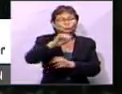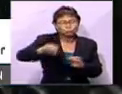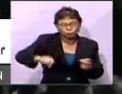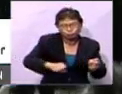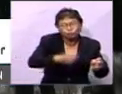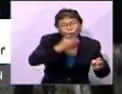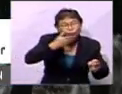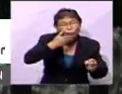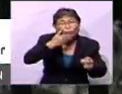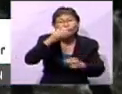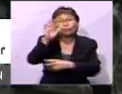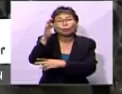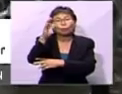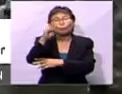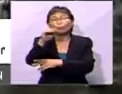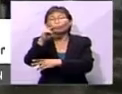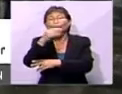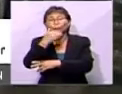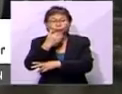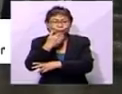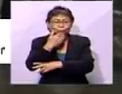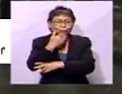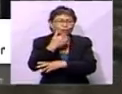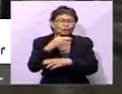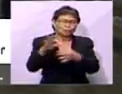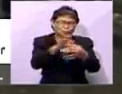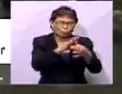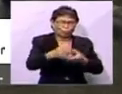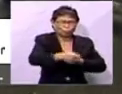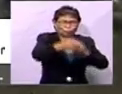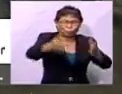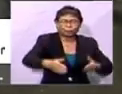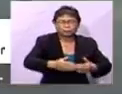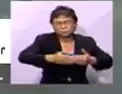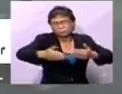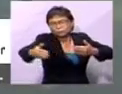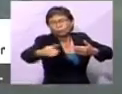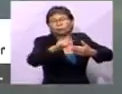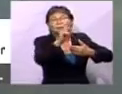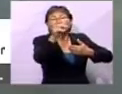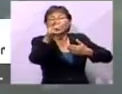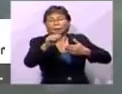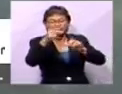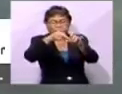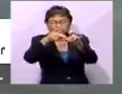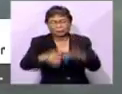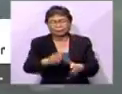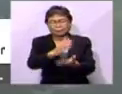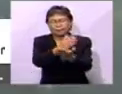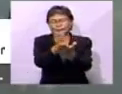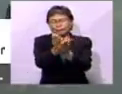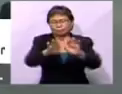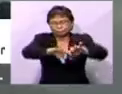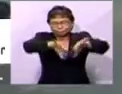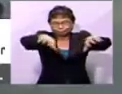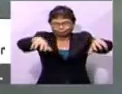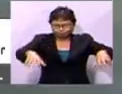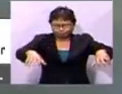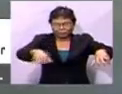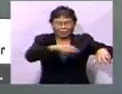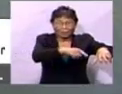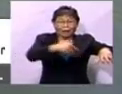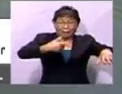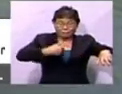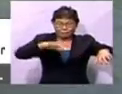dengan kesemua peserta perlu bekerjasama menghambat ikan sejauh 1 kilometer. Peserta dibahagi kepada dua kumpulan